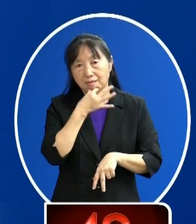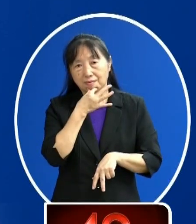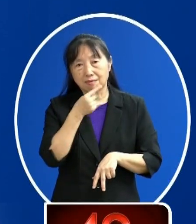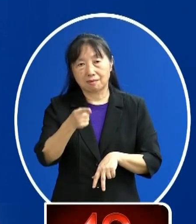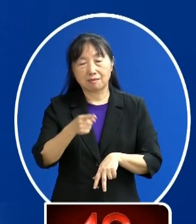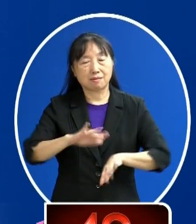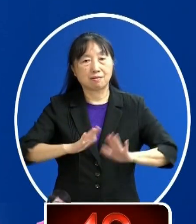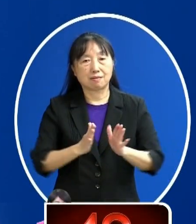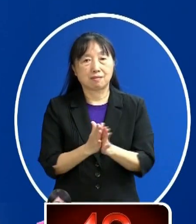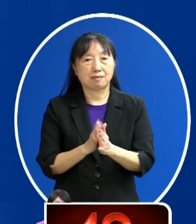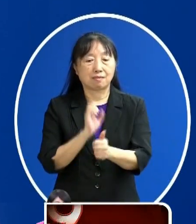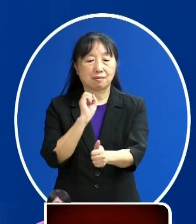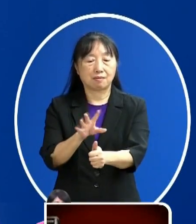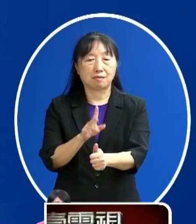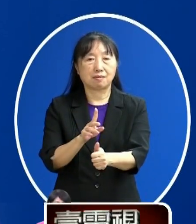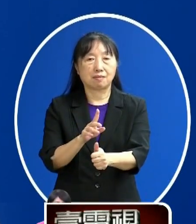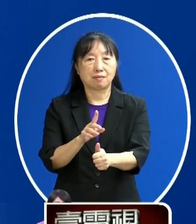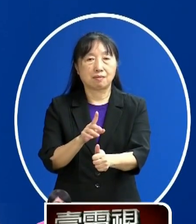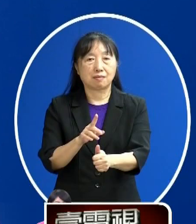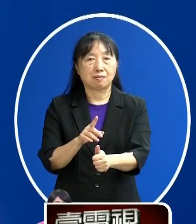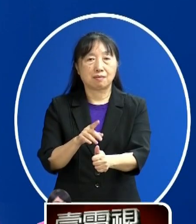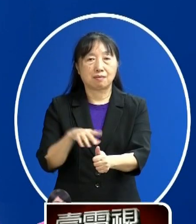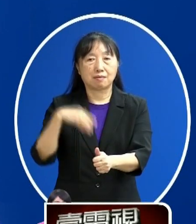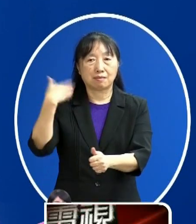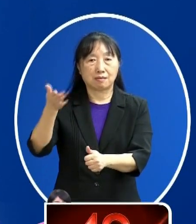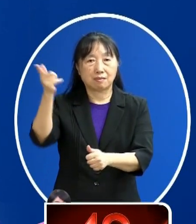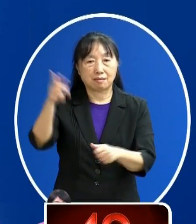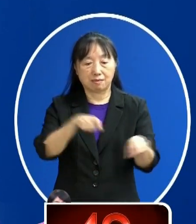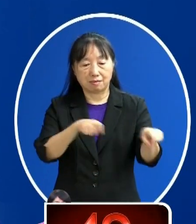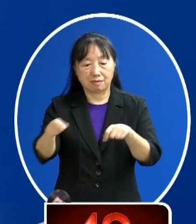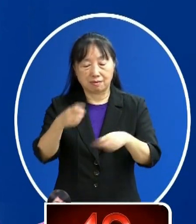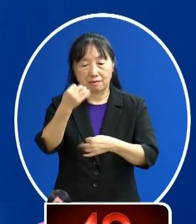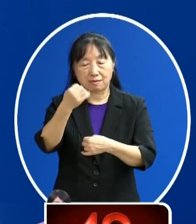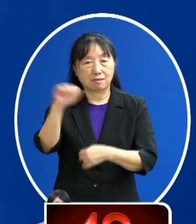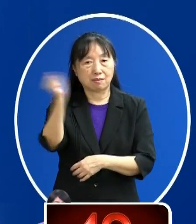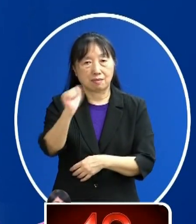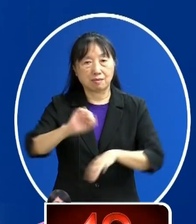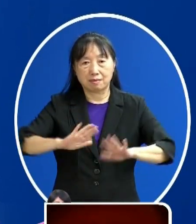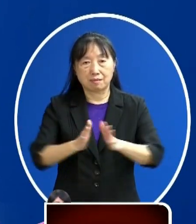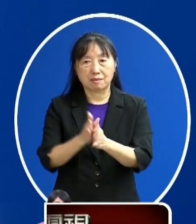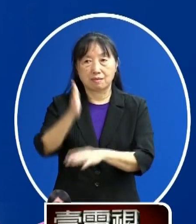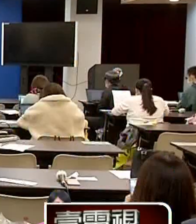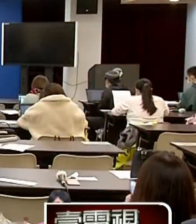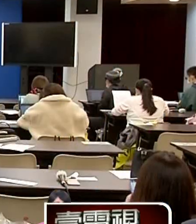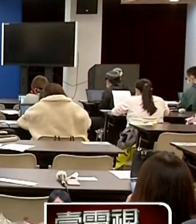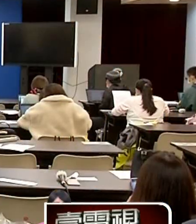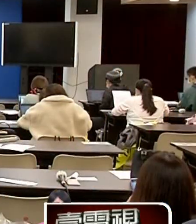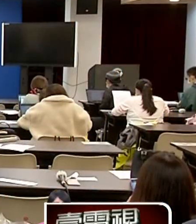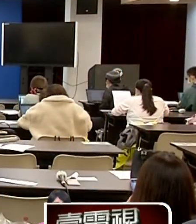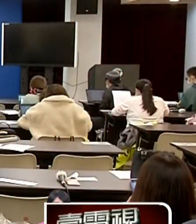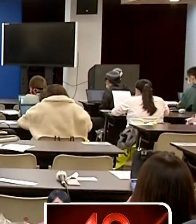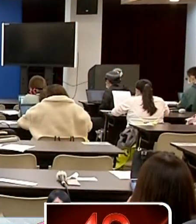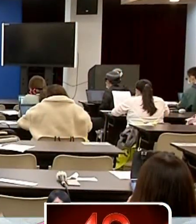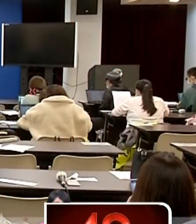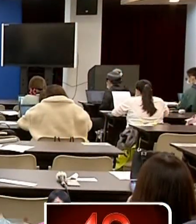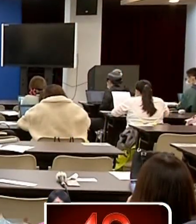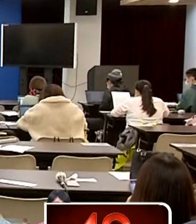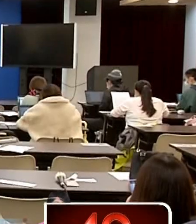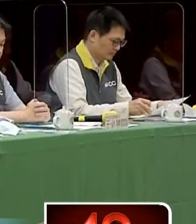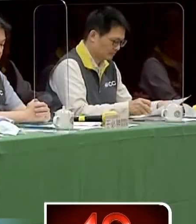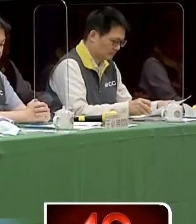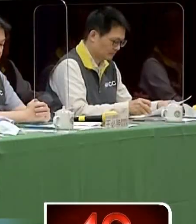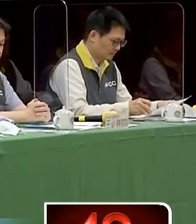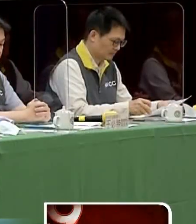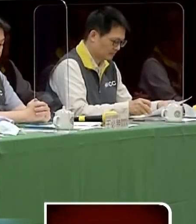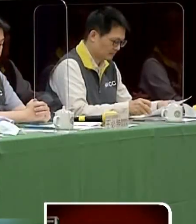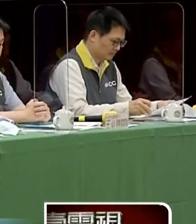我们就会不给予雇主改善的机会，我们会立即就请地方政府来做裁罚。 劳动部说这礼拜才要请地方政府去